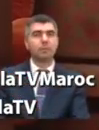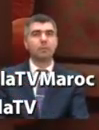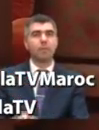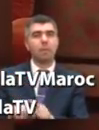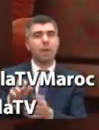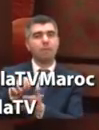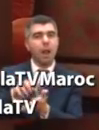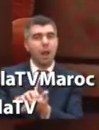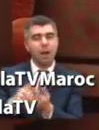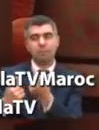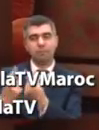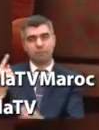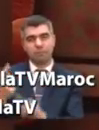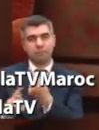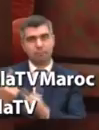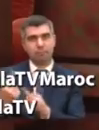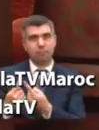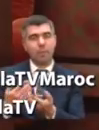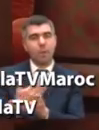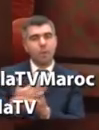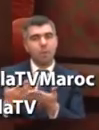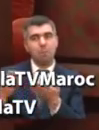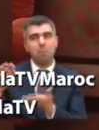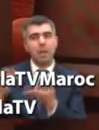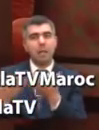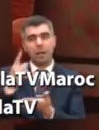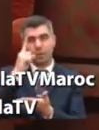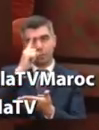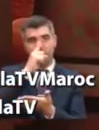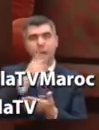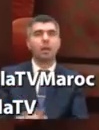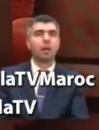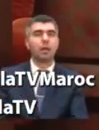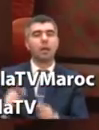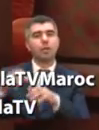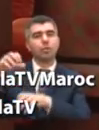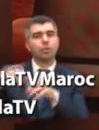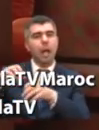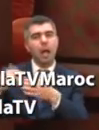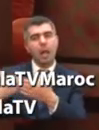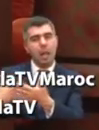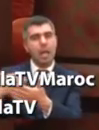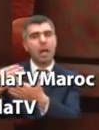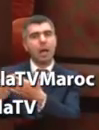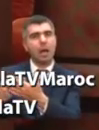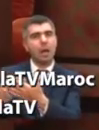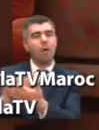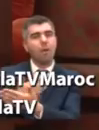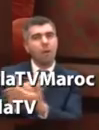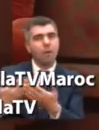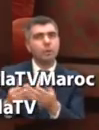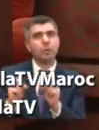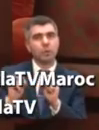أخرى متنوعة اللي غادي تخلي بأن يكون التوازن إن شاء الله، وهذا الشتاء الأخر اللي تحت منطقة بكل عمدة على الأقل